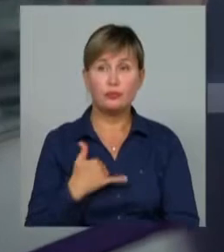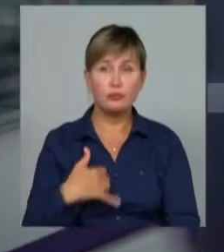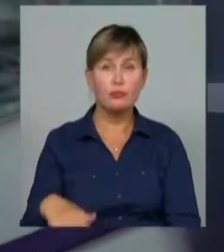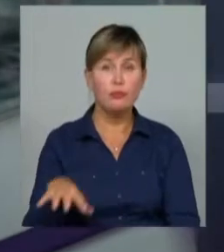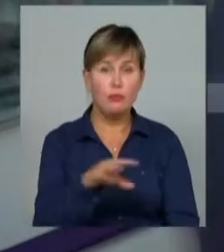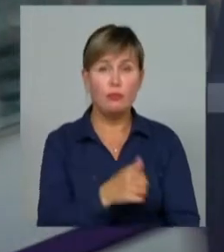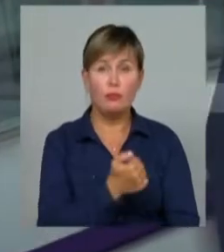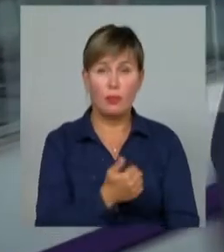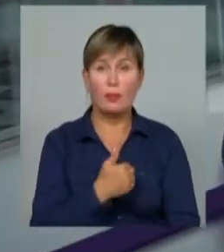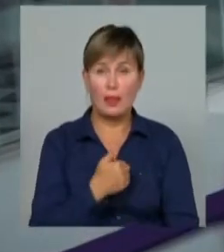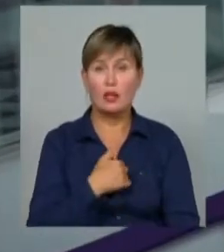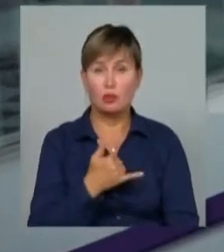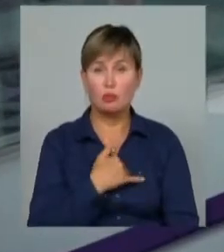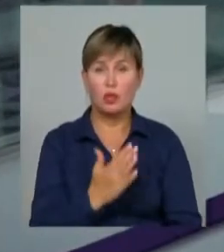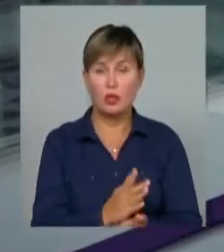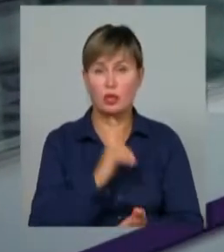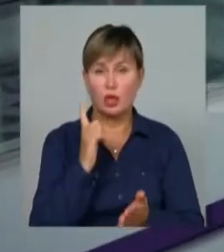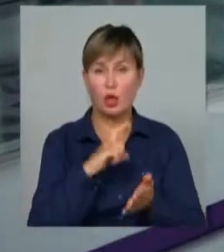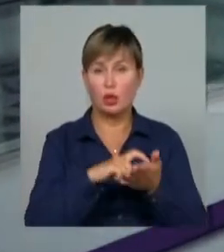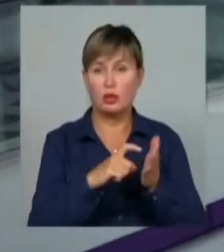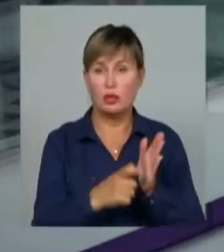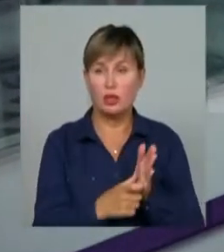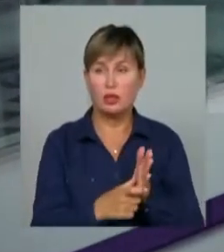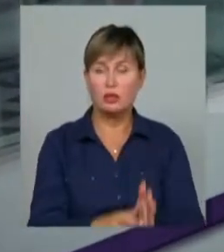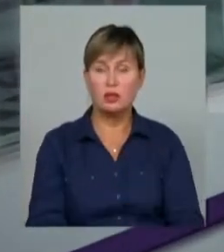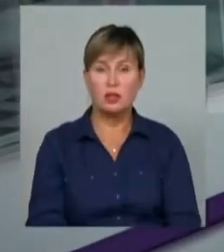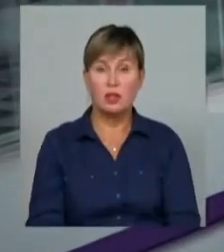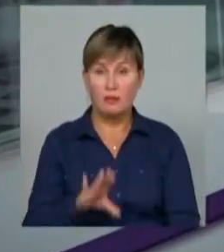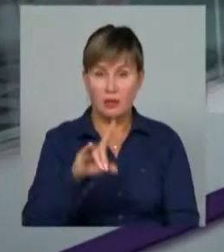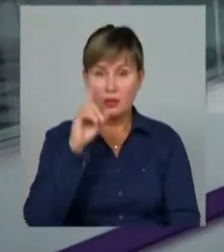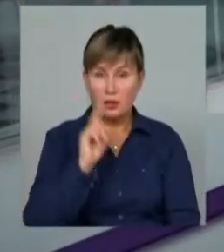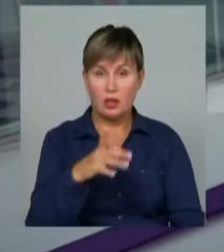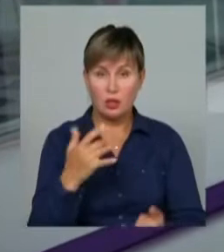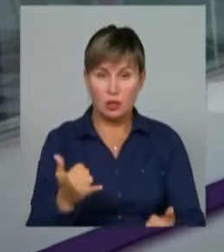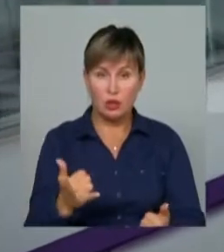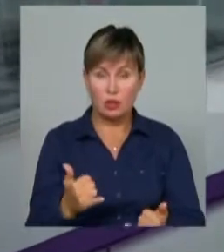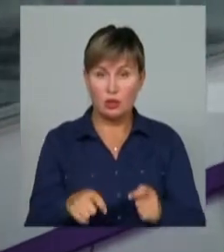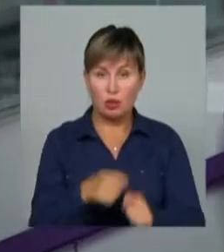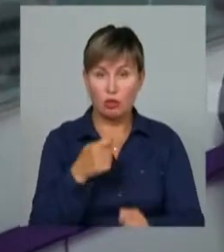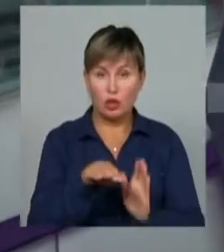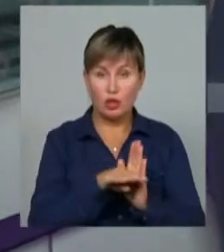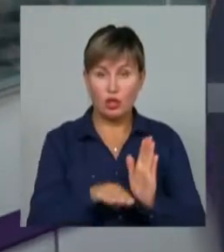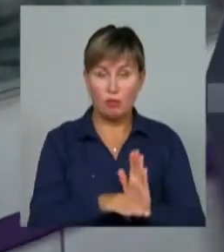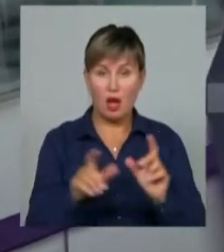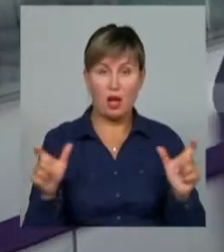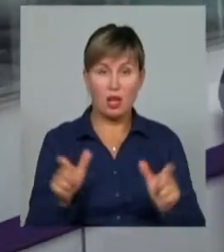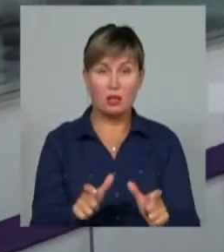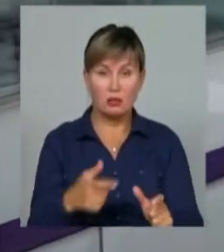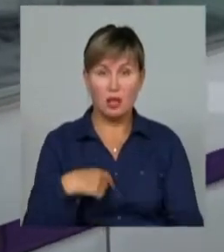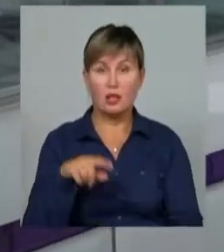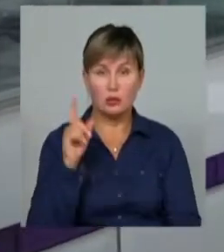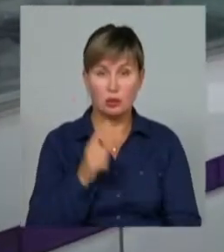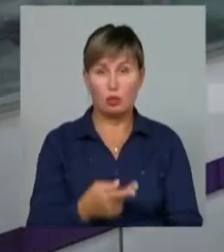меня вот, хотите, я вам покажу, у меня зеленый статус. Сами знаете же, то, что это идет нарушение режима карантина. Нет, я не знаю, потому что это